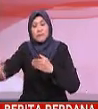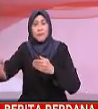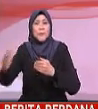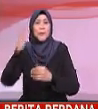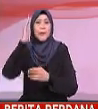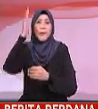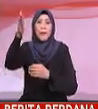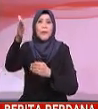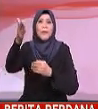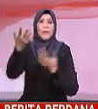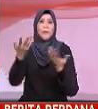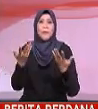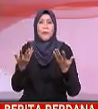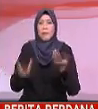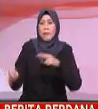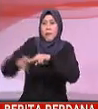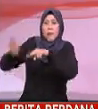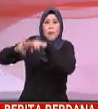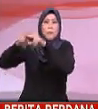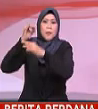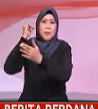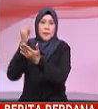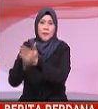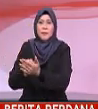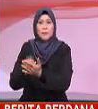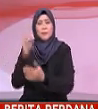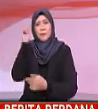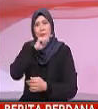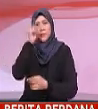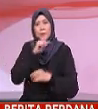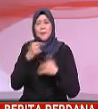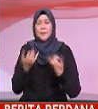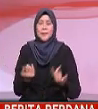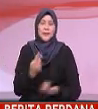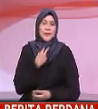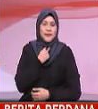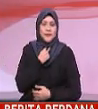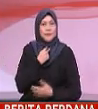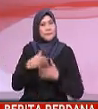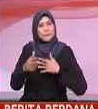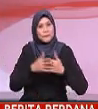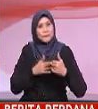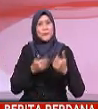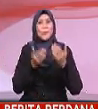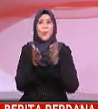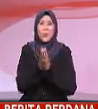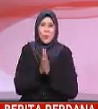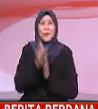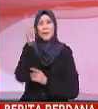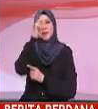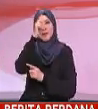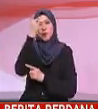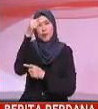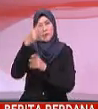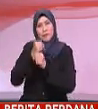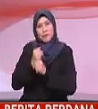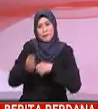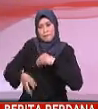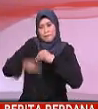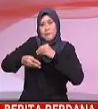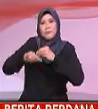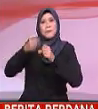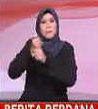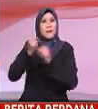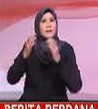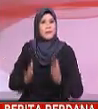ancaman yang ditanganinya pula akan naik. Jadi saya tidak ada jalan lain lagi kecuali memohon daripada kerajaan untuk mendapatkan pertambahan